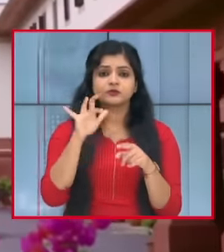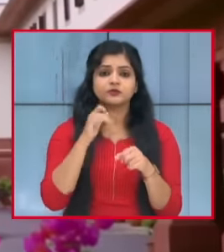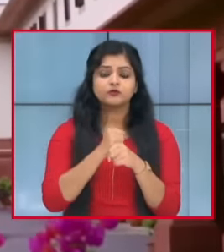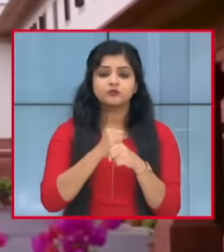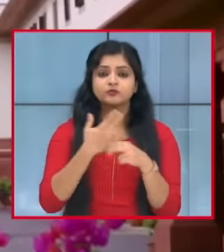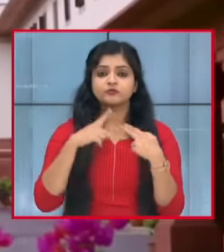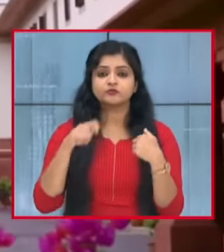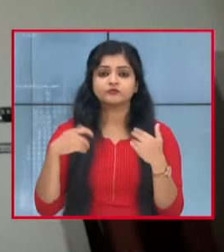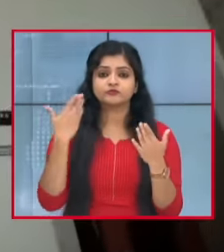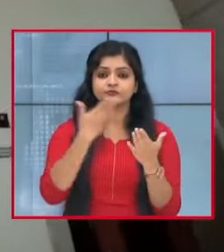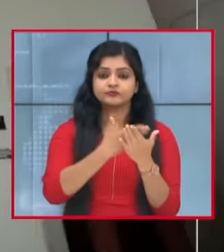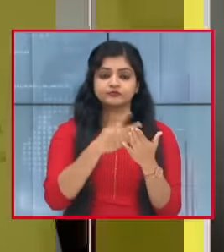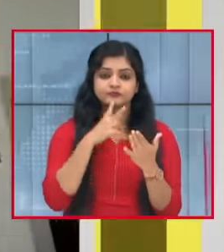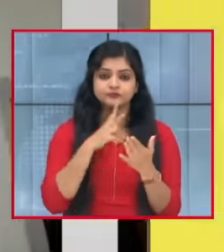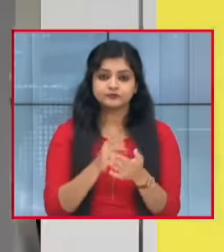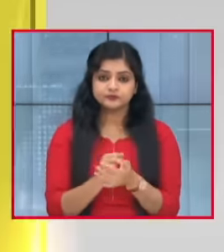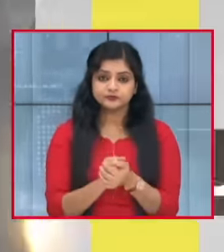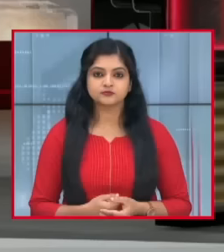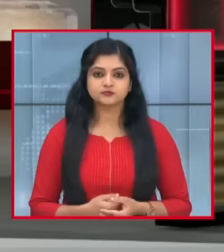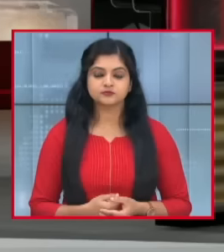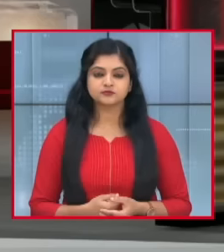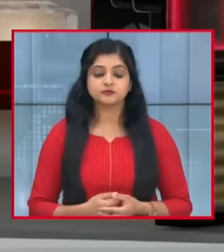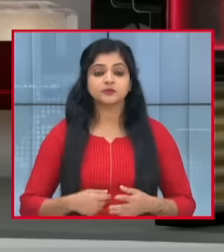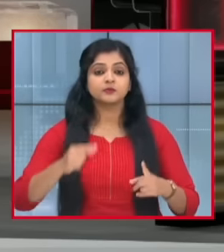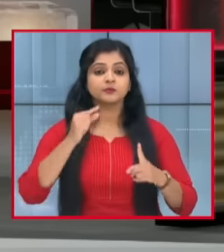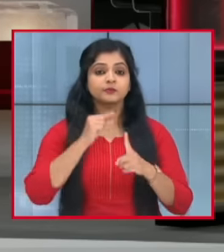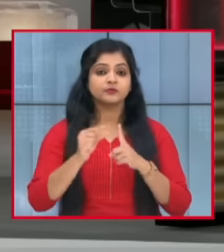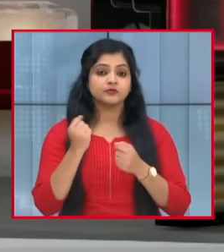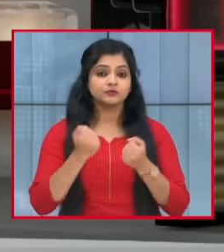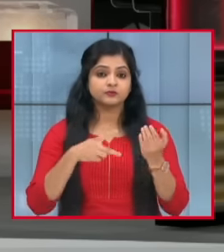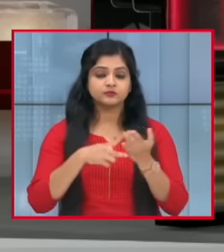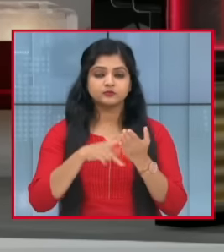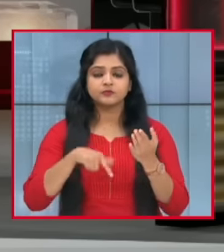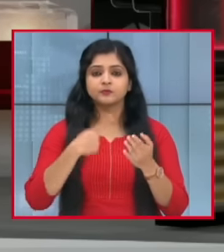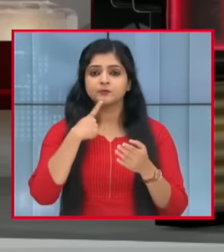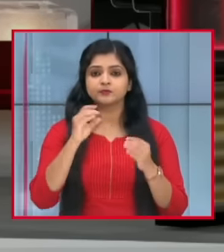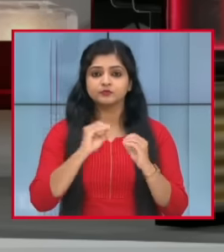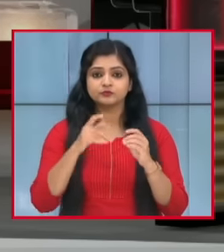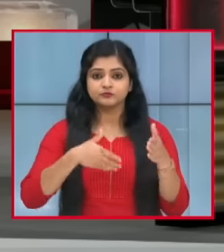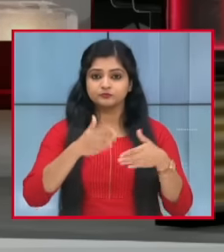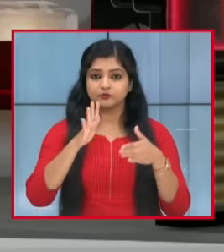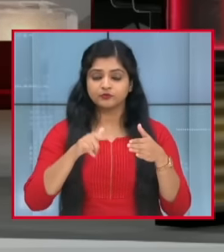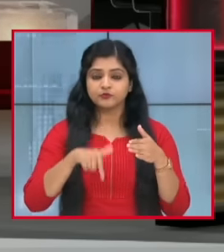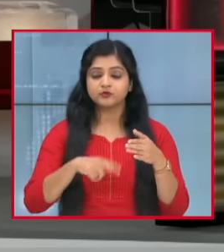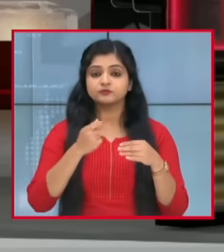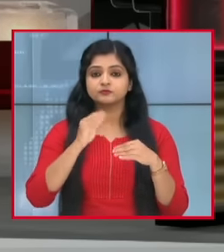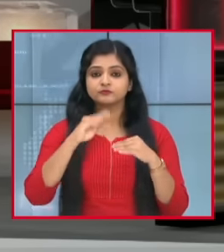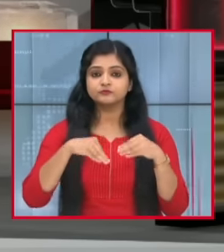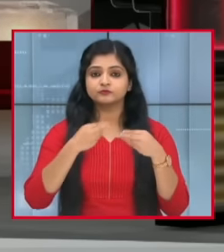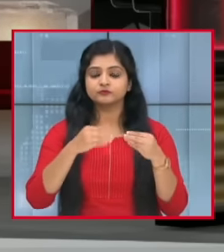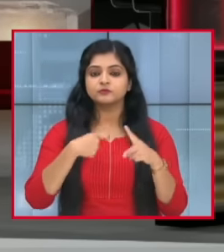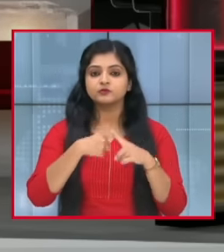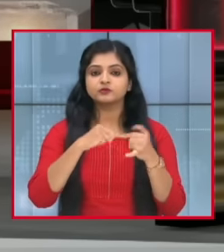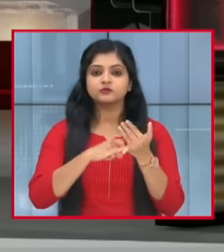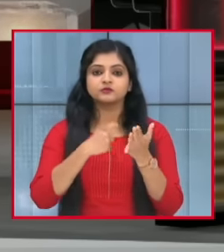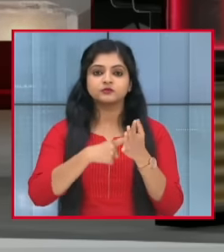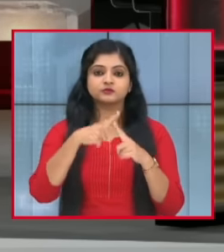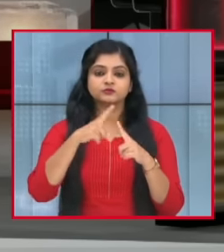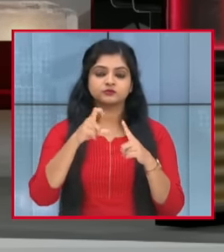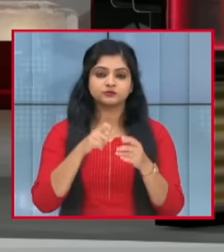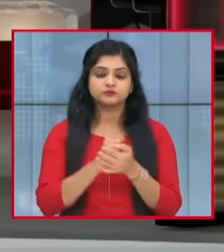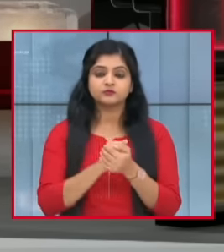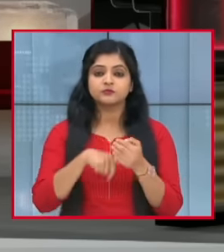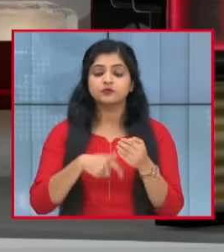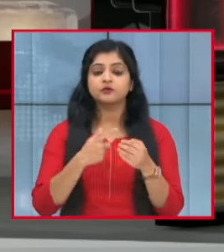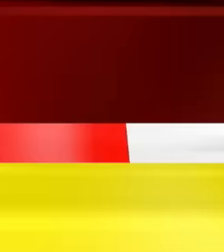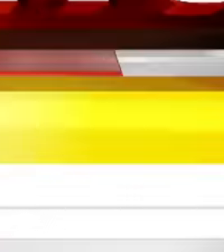രാധാകൃഷ്ണൻ, 24, ഡൽഹി. സ്വകാര്യ ബസ്സുകളുടെ അനധികൃത യാത്ര നിയന്ത്രിക്കാൻ നിരക്കിളവുമായി KSRTC. ടേക്ക് ഓവർ